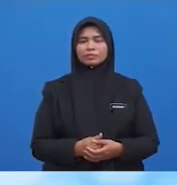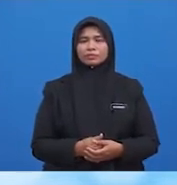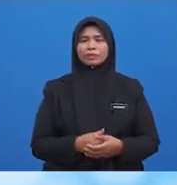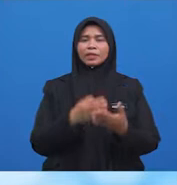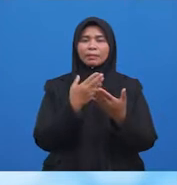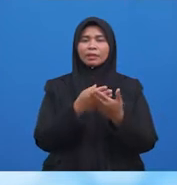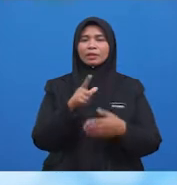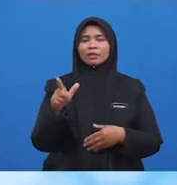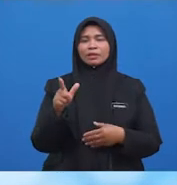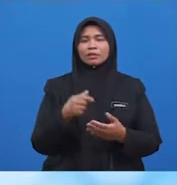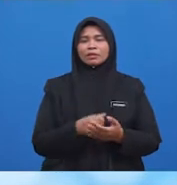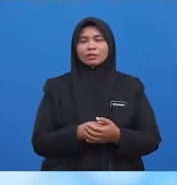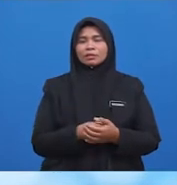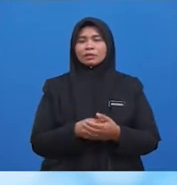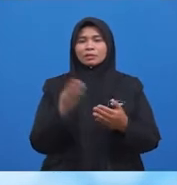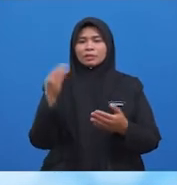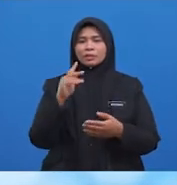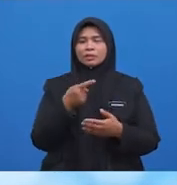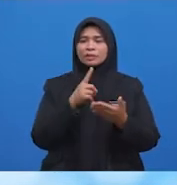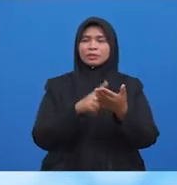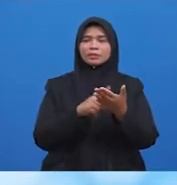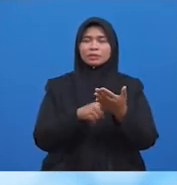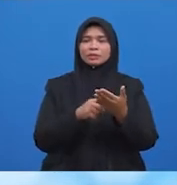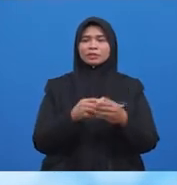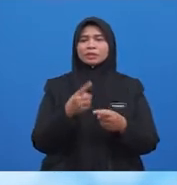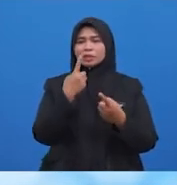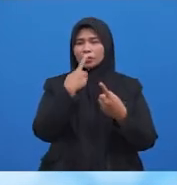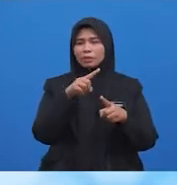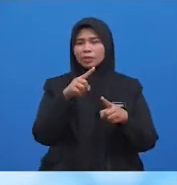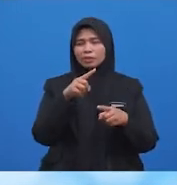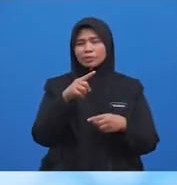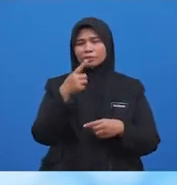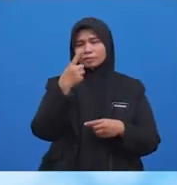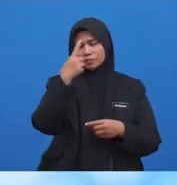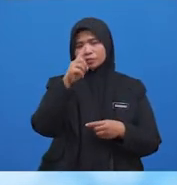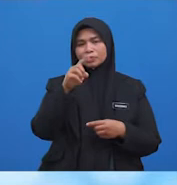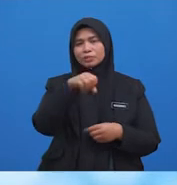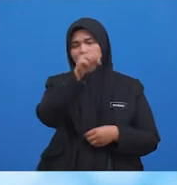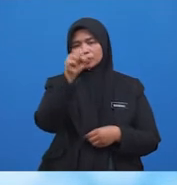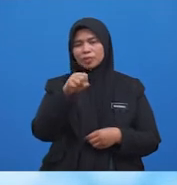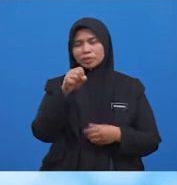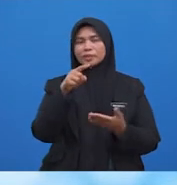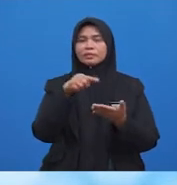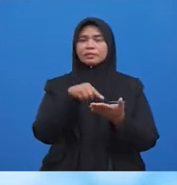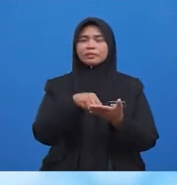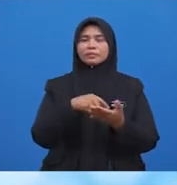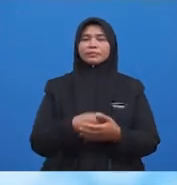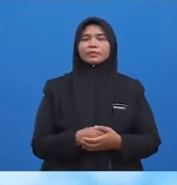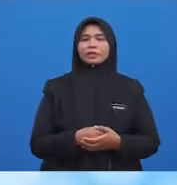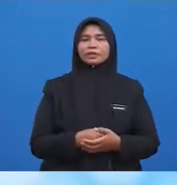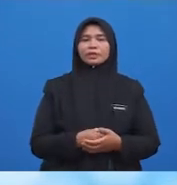Baiklah Mari kita bincangkan jawapan bagi soalan ini